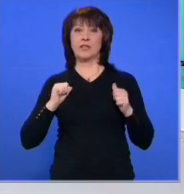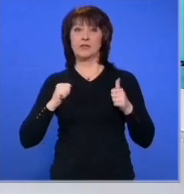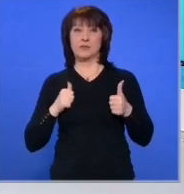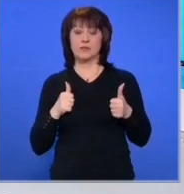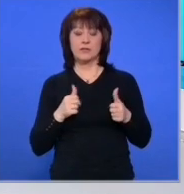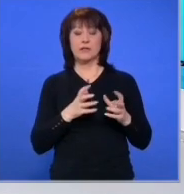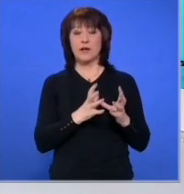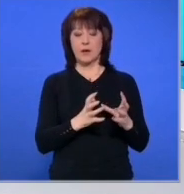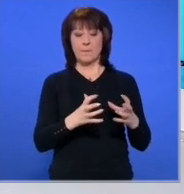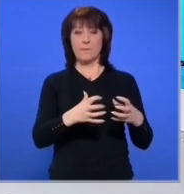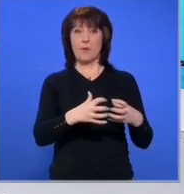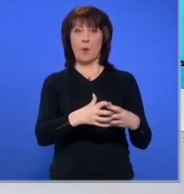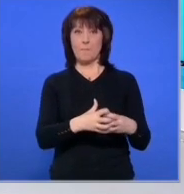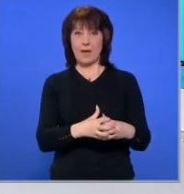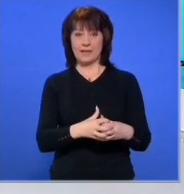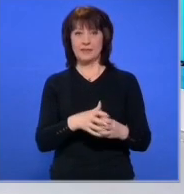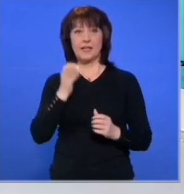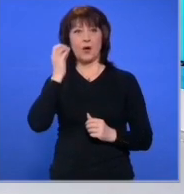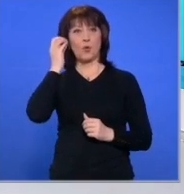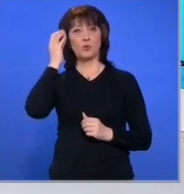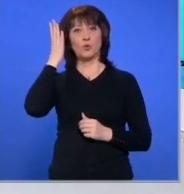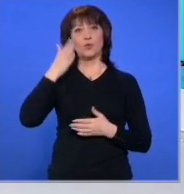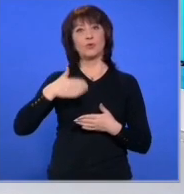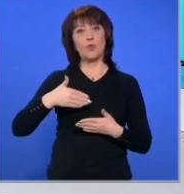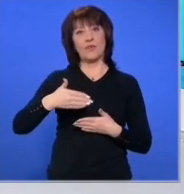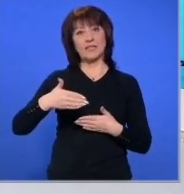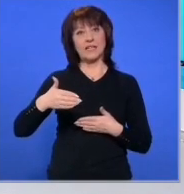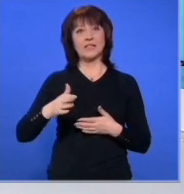на Световното културно наследство на ЮНЕСКО през